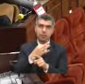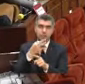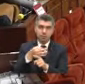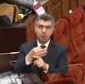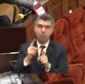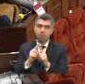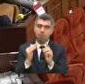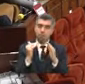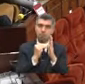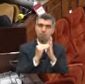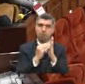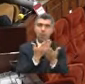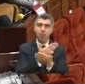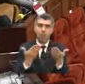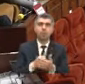وعادل ومنصف